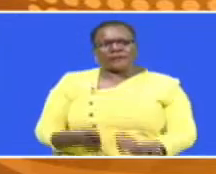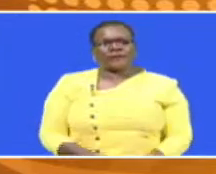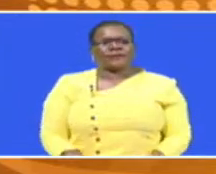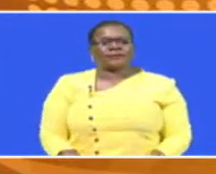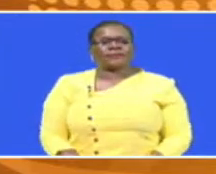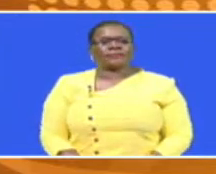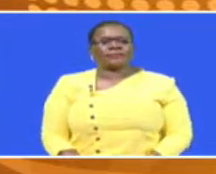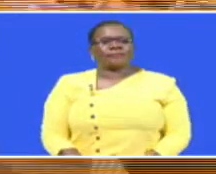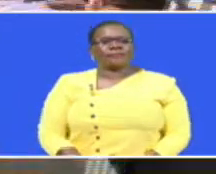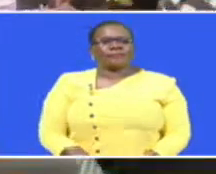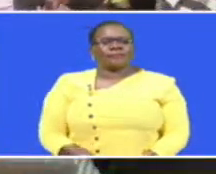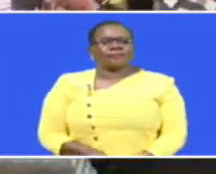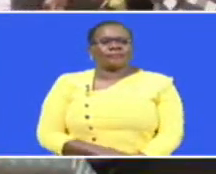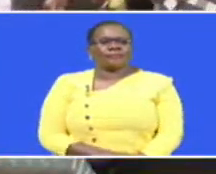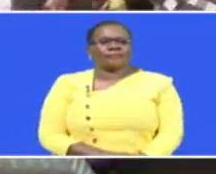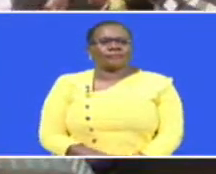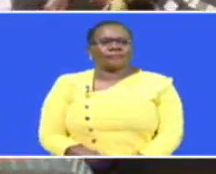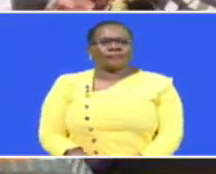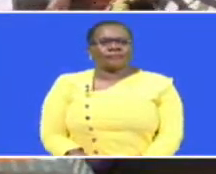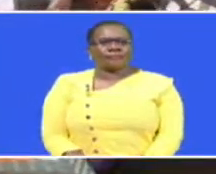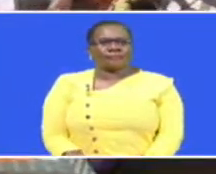hiyo.